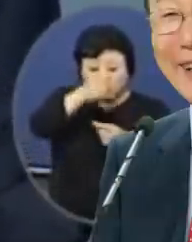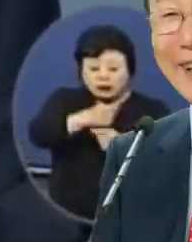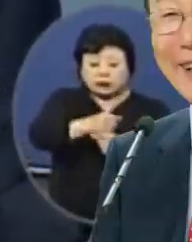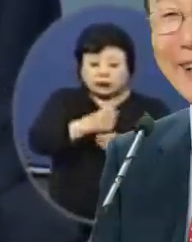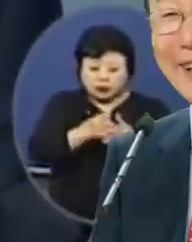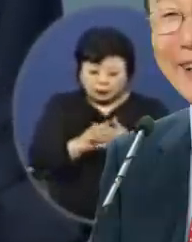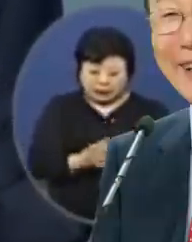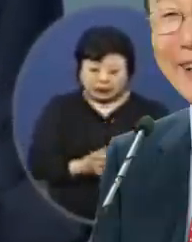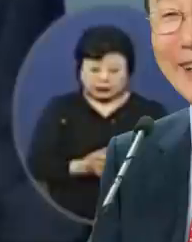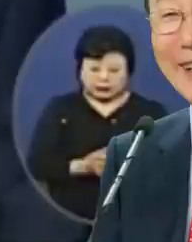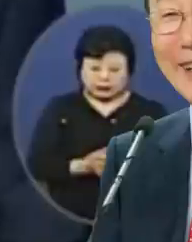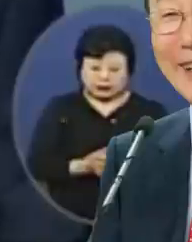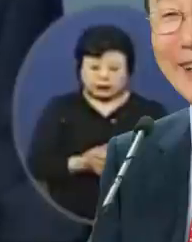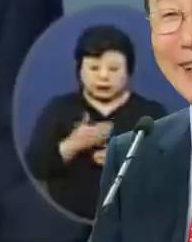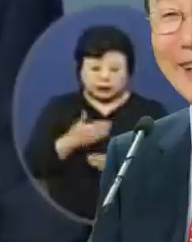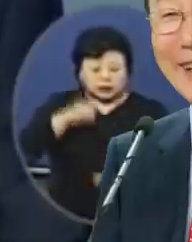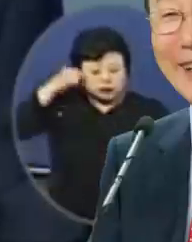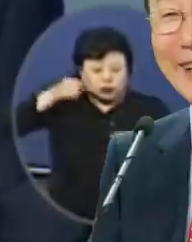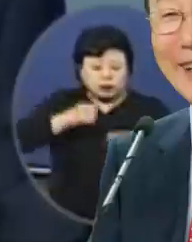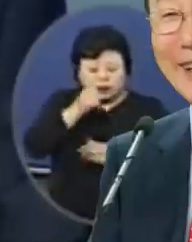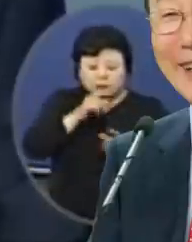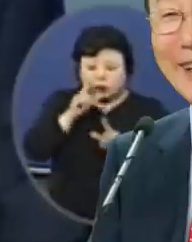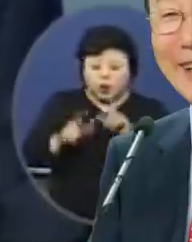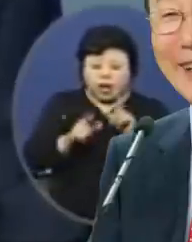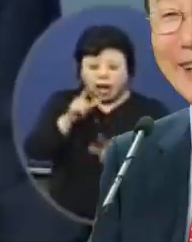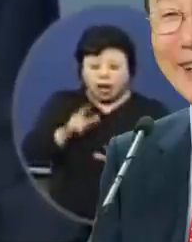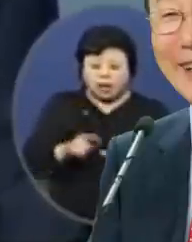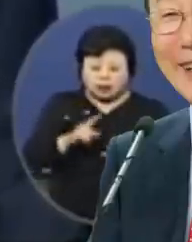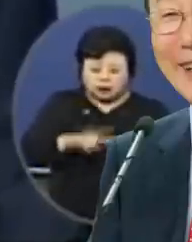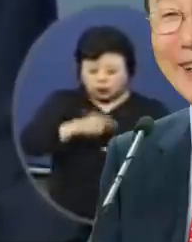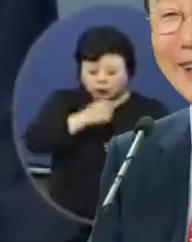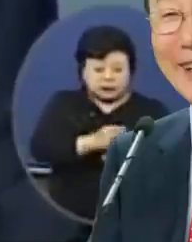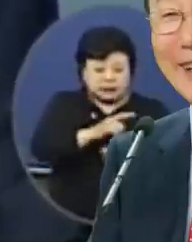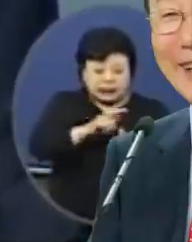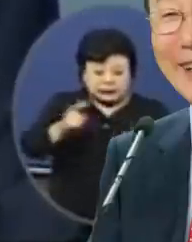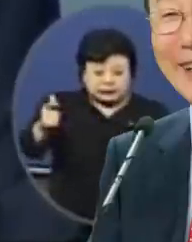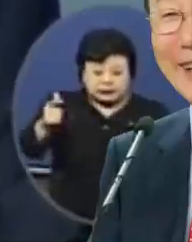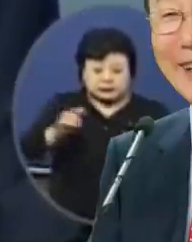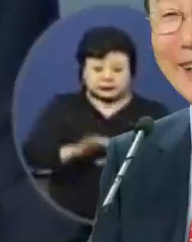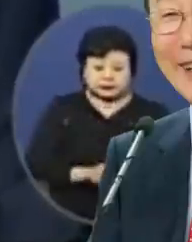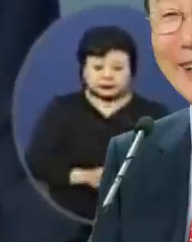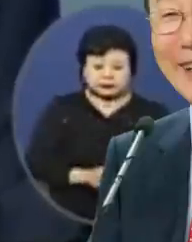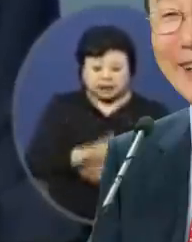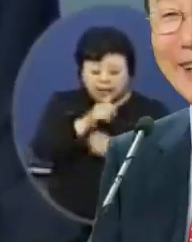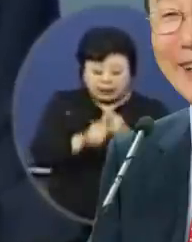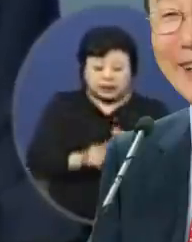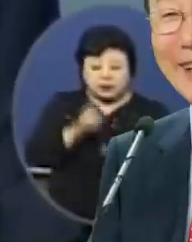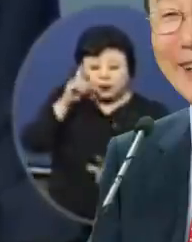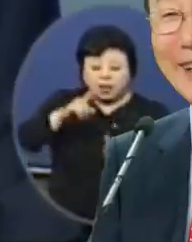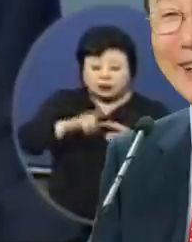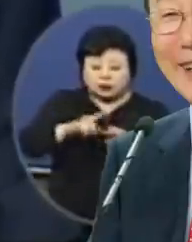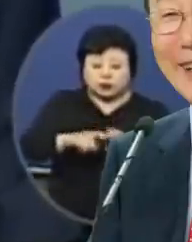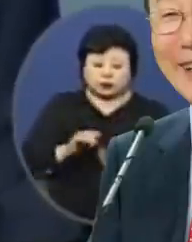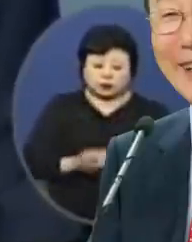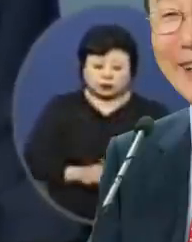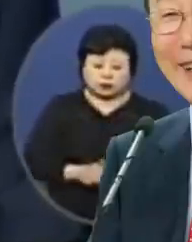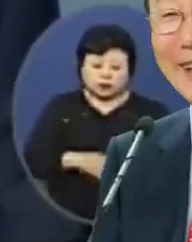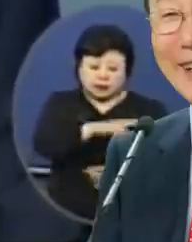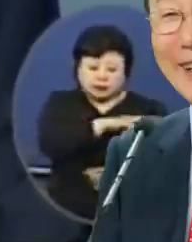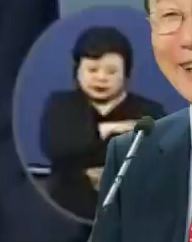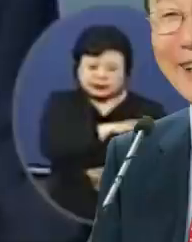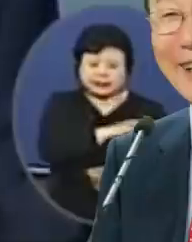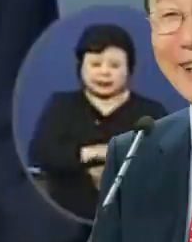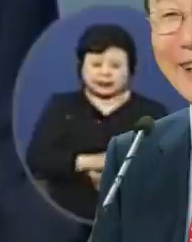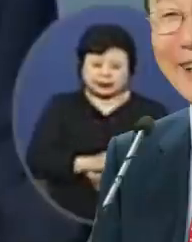지었었습니다. 다른 동물들은 하나님의 형상과 모양대로 짓지 않았었습니다. 그런데 하나님의 형상 중에 가장